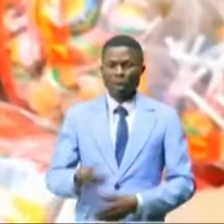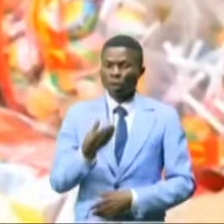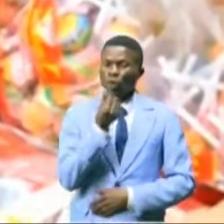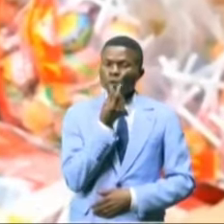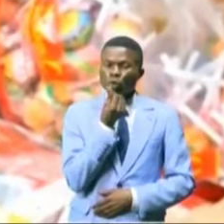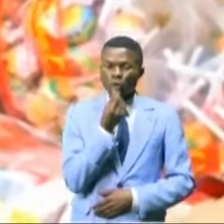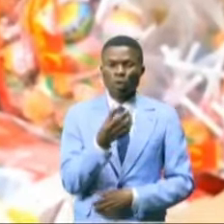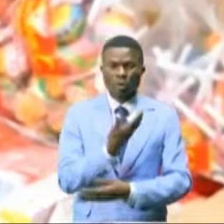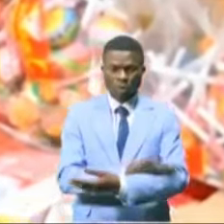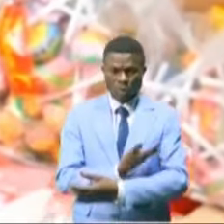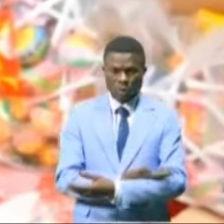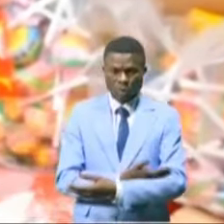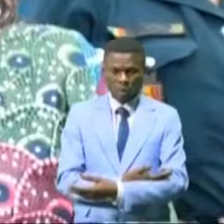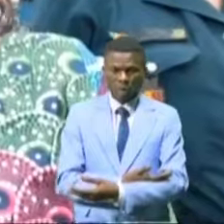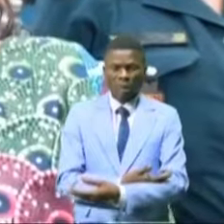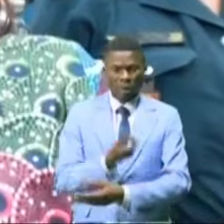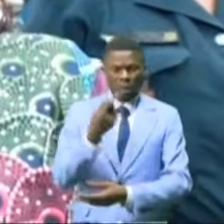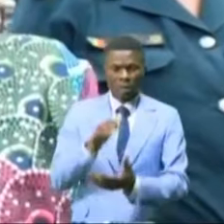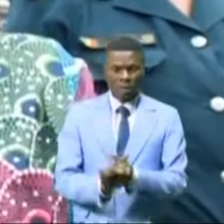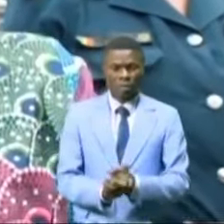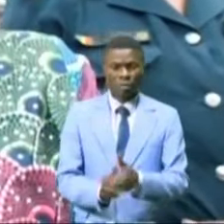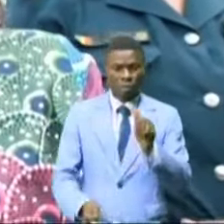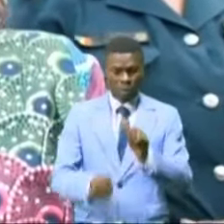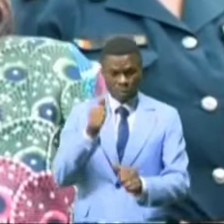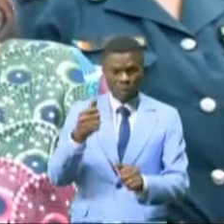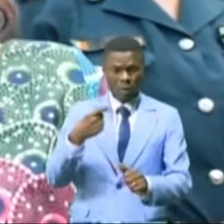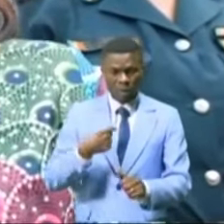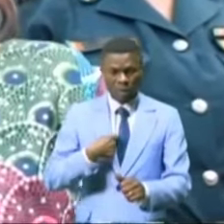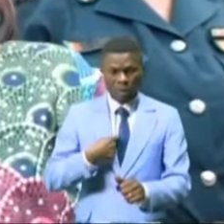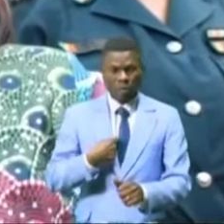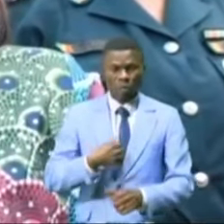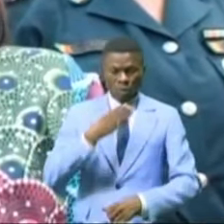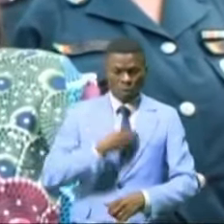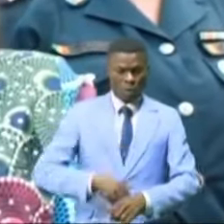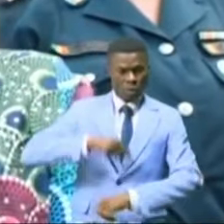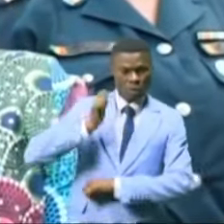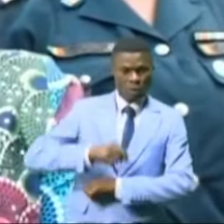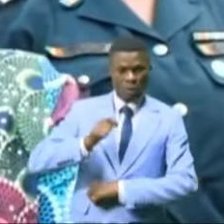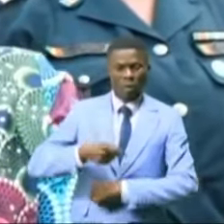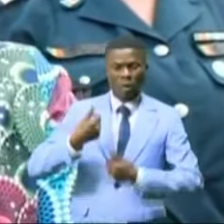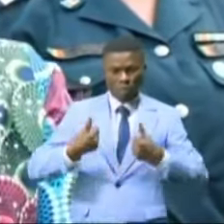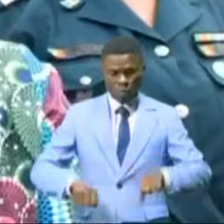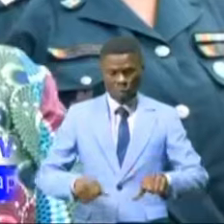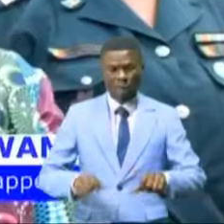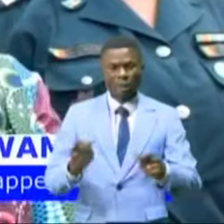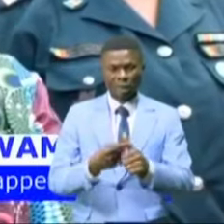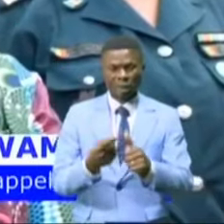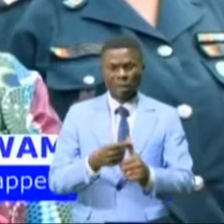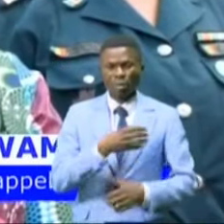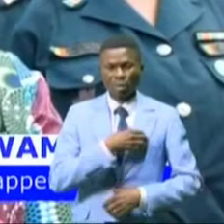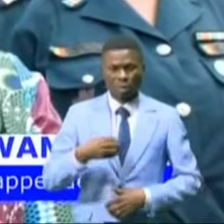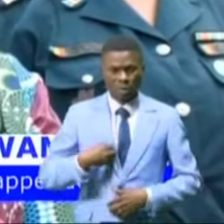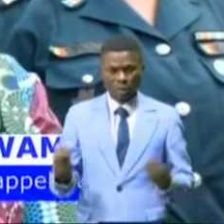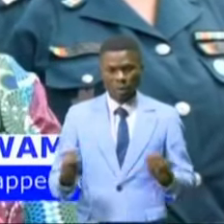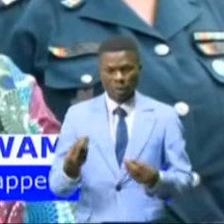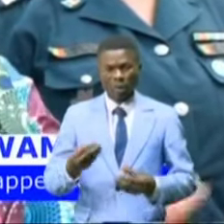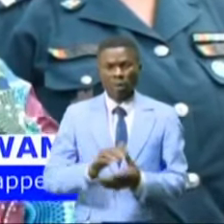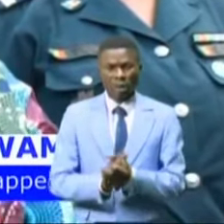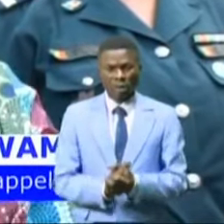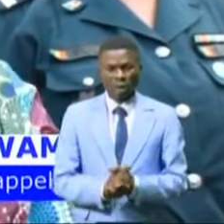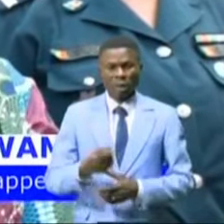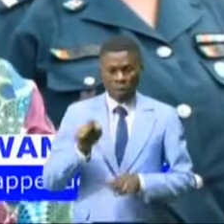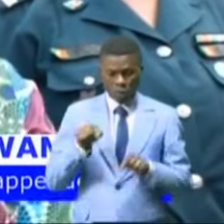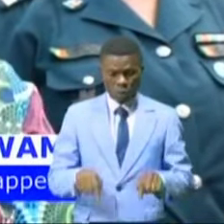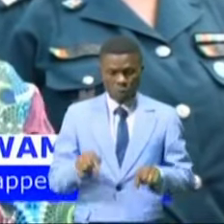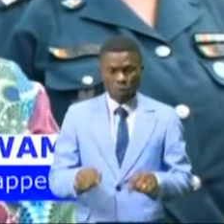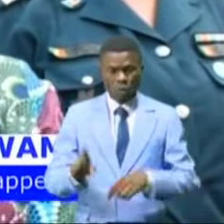pour les nourrissons, pour ne citer que cela. Au-delà de ce que je suis magistrat et tout ça, je reste une mère. C'est la raison pour laquelle, étant donné